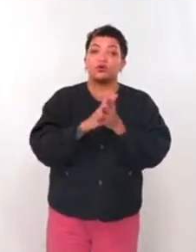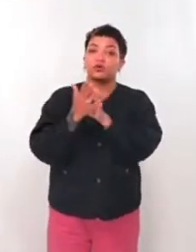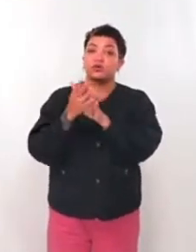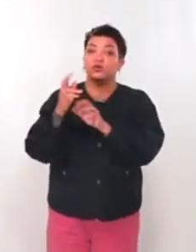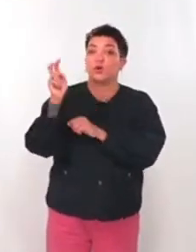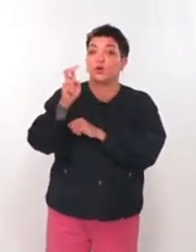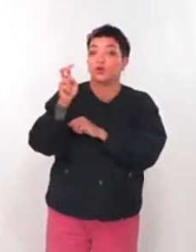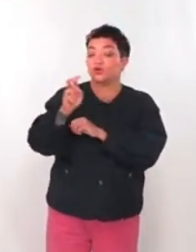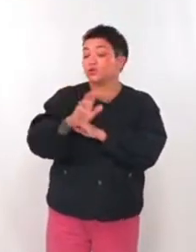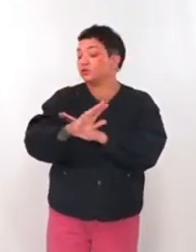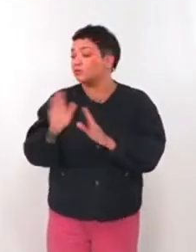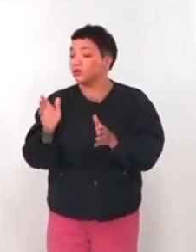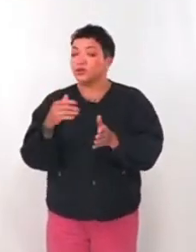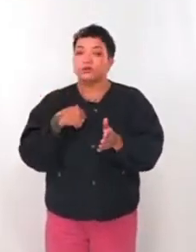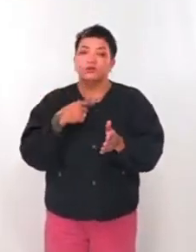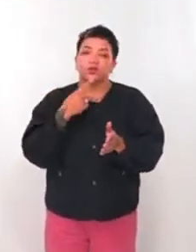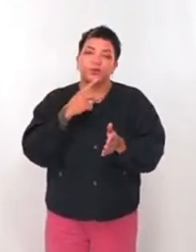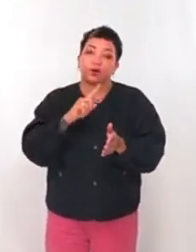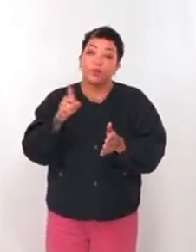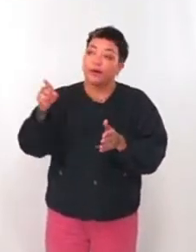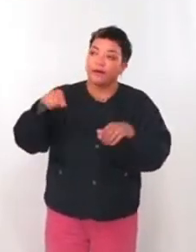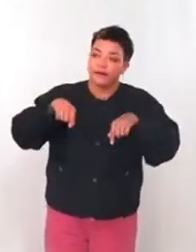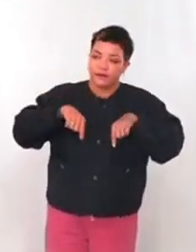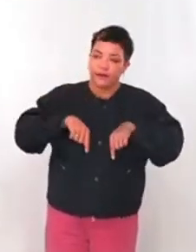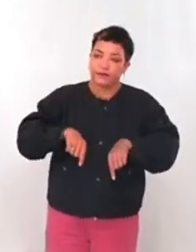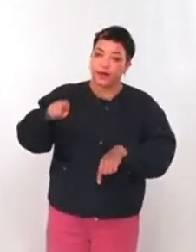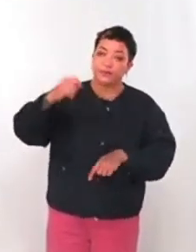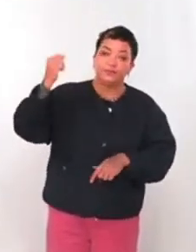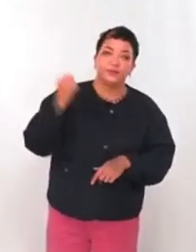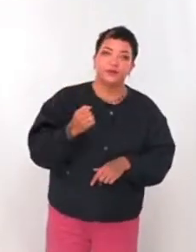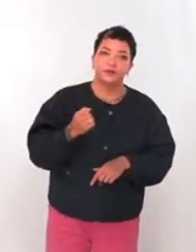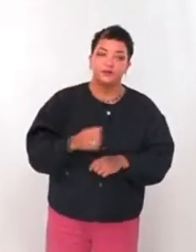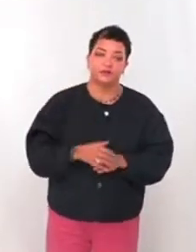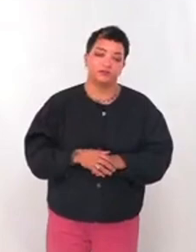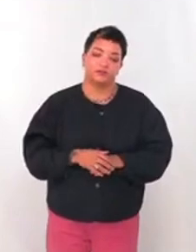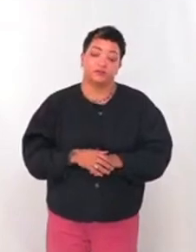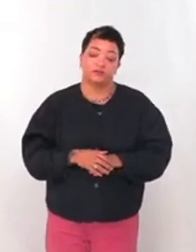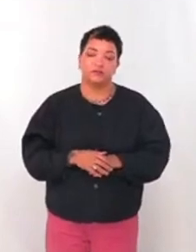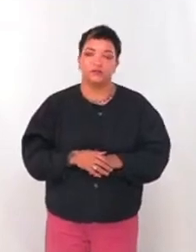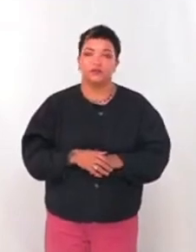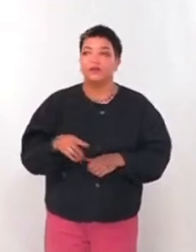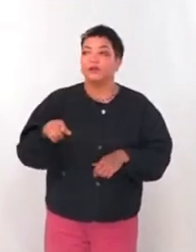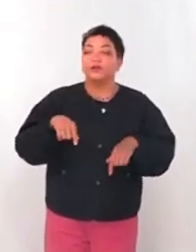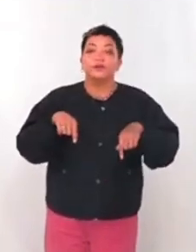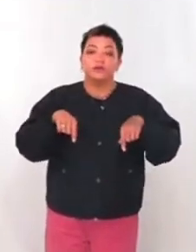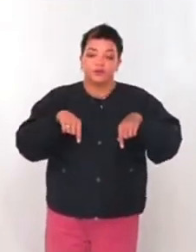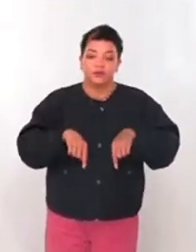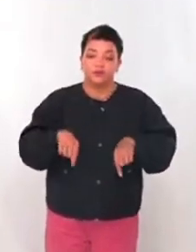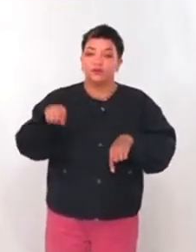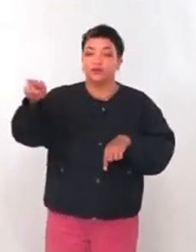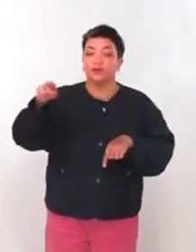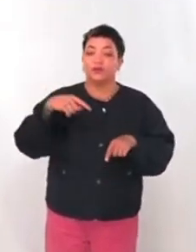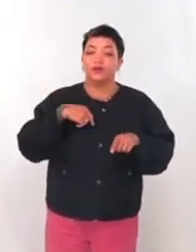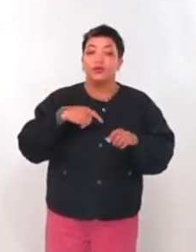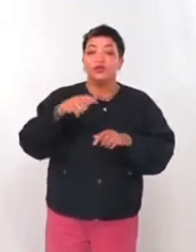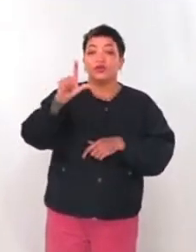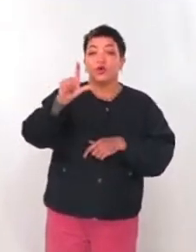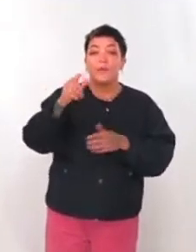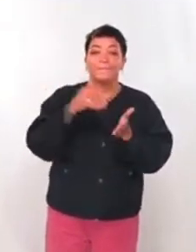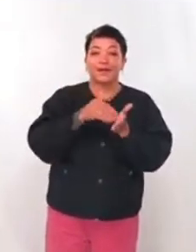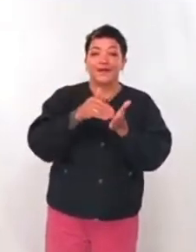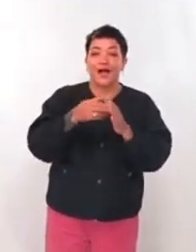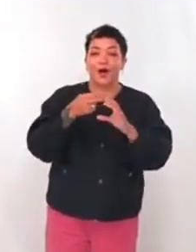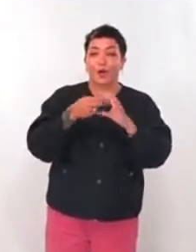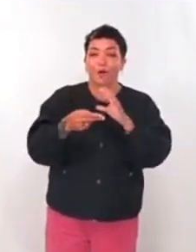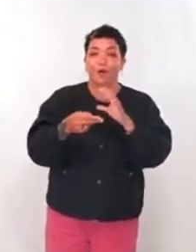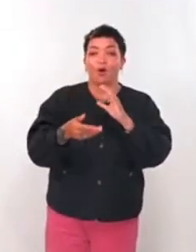vous parlerai même pas de l'action gouvernementale sur le sujet qui a trouvé le moyen de tronquer de 2 milliards d'euros sur les 10